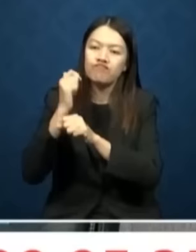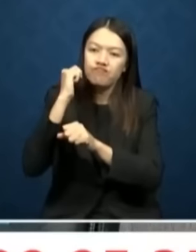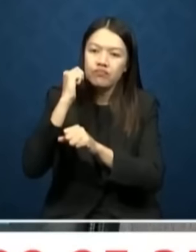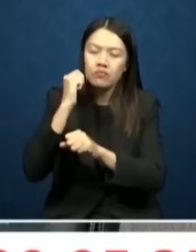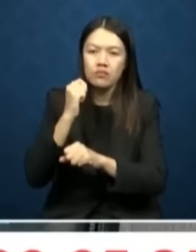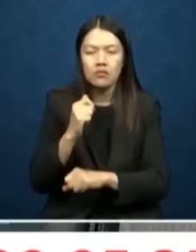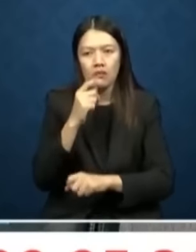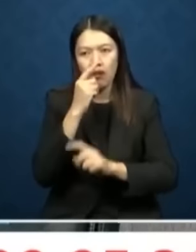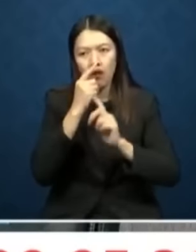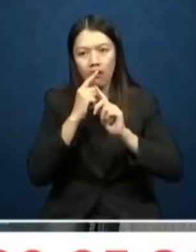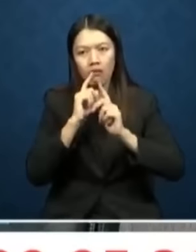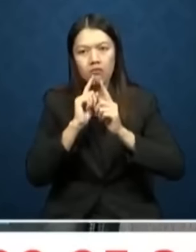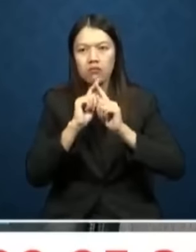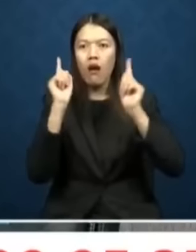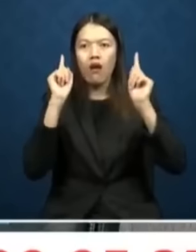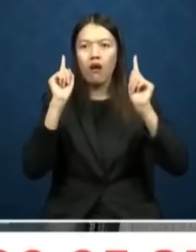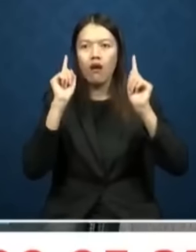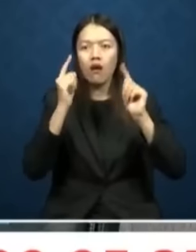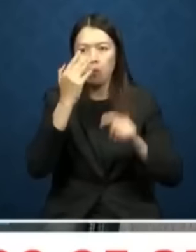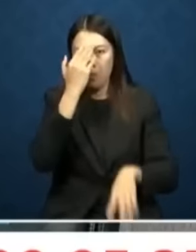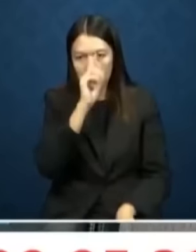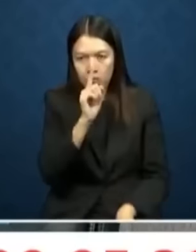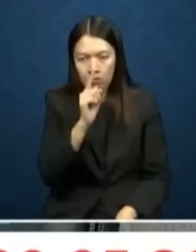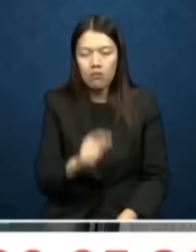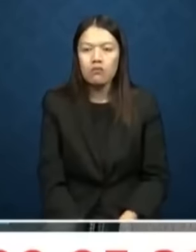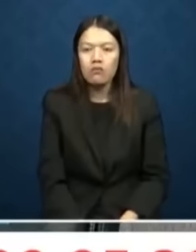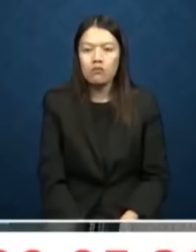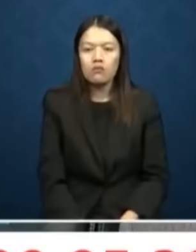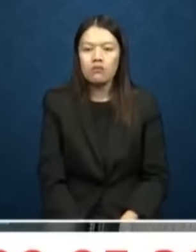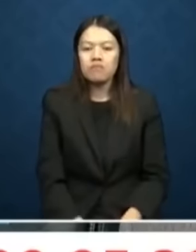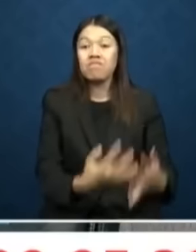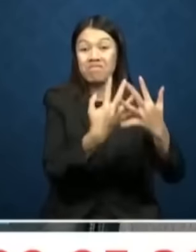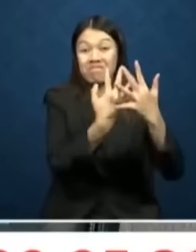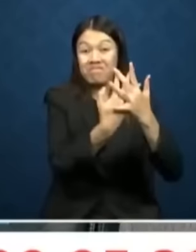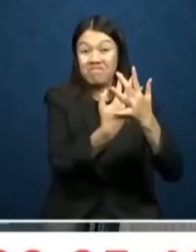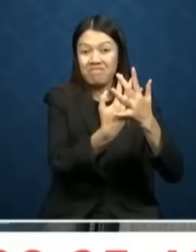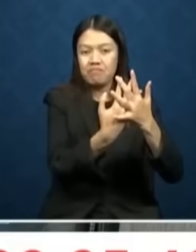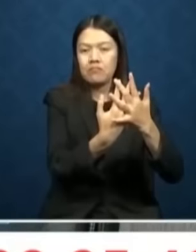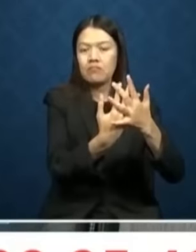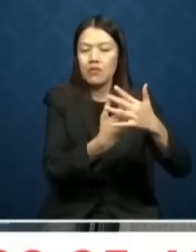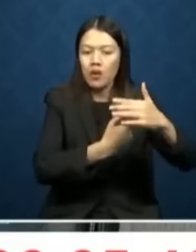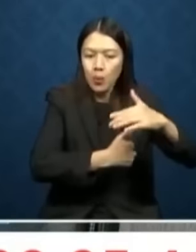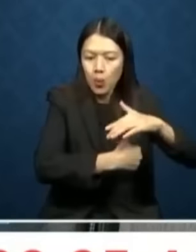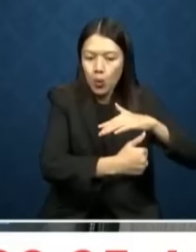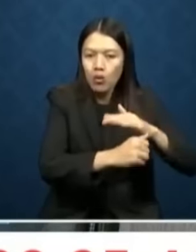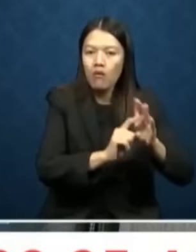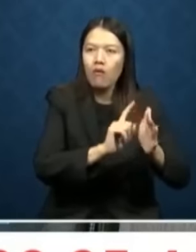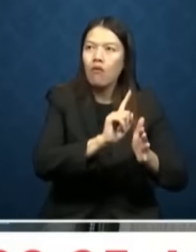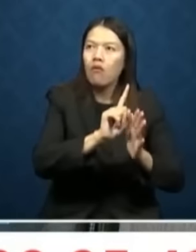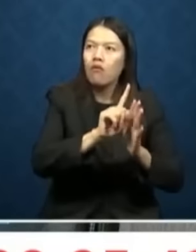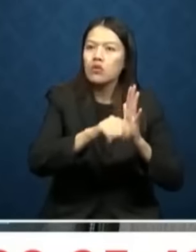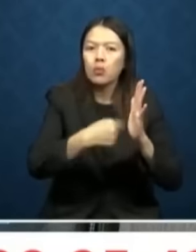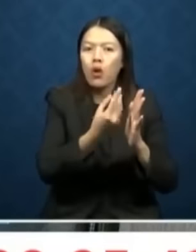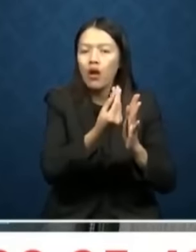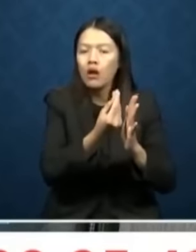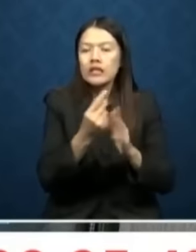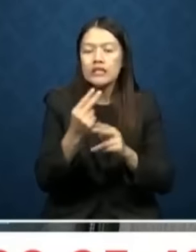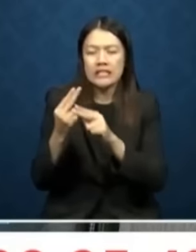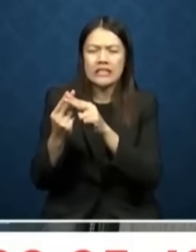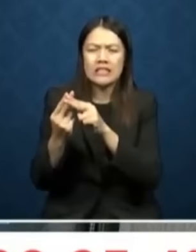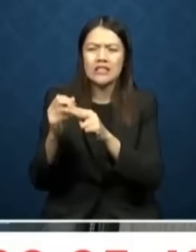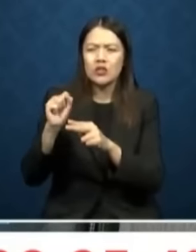แต่เหตุไม่เป็นอย่างนั้นครับเพราะปรากฏว่าแค่ท่านเข้าไปอยู่ในเรือนจำกลางไม่กี่ชั่วโมงเมื่อกี้ท่านสมชายขออนุญาตเอ่ยชื่อ